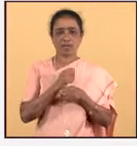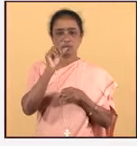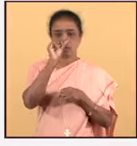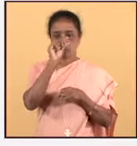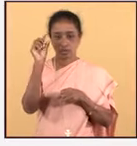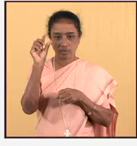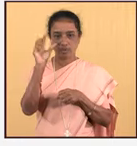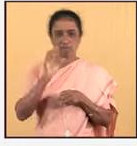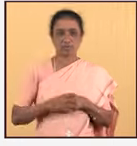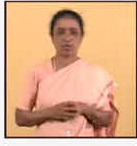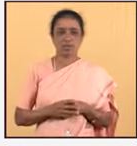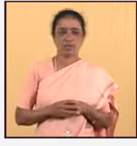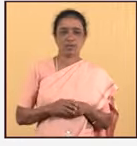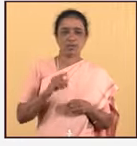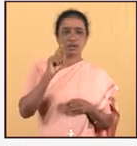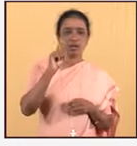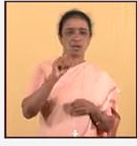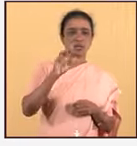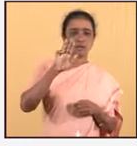நமது அரசியலமைப்பு முகவுரையில்